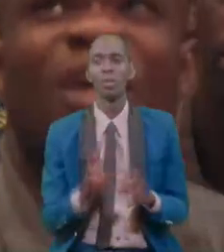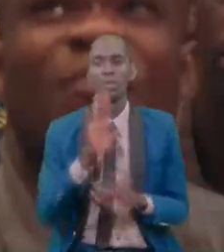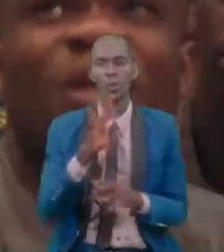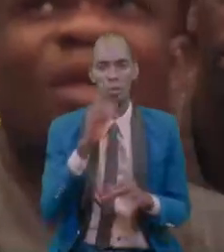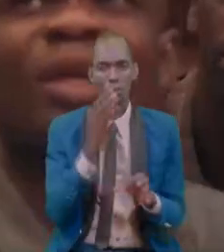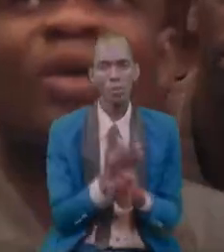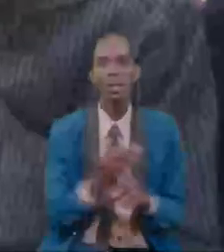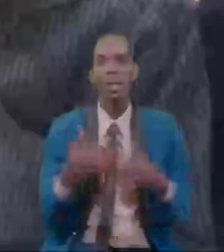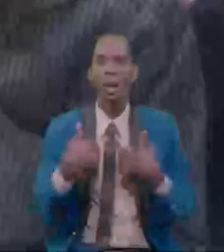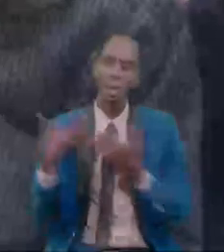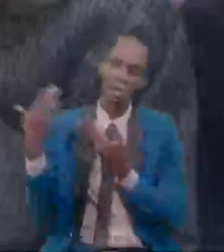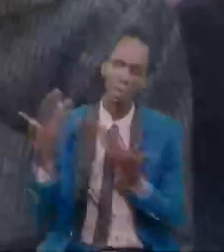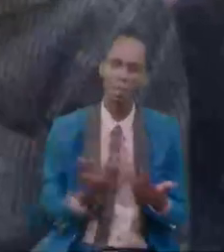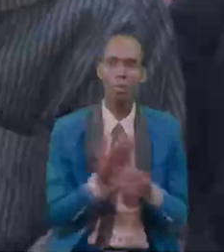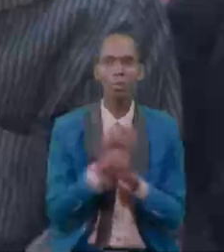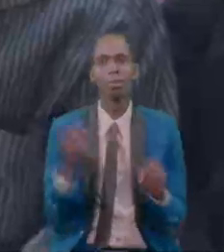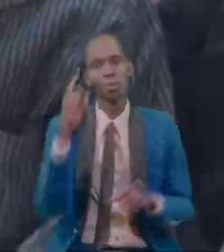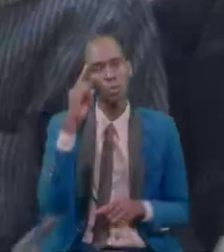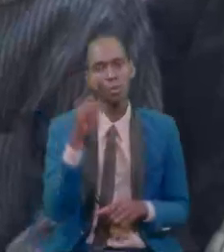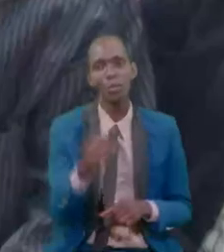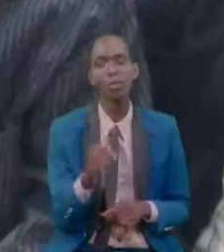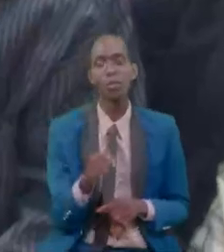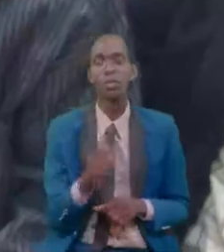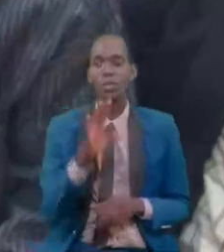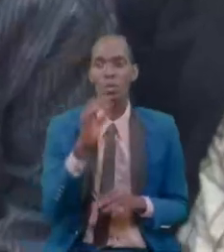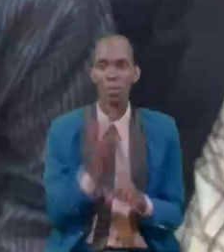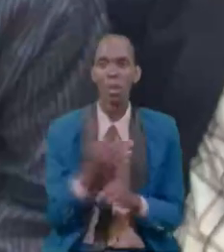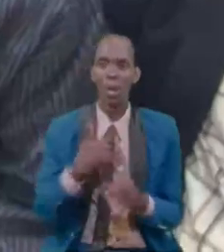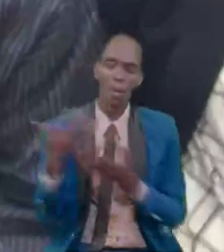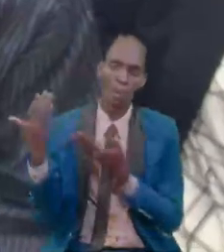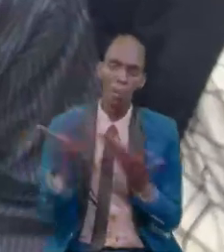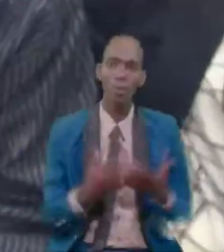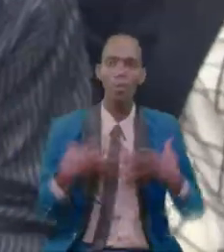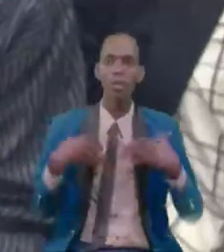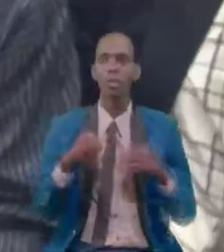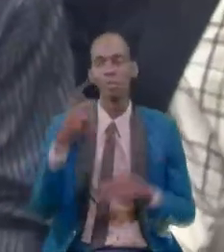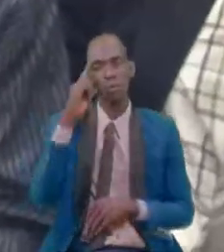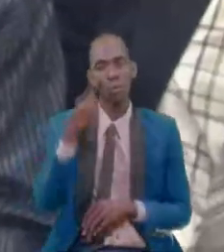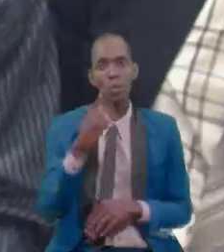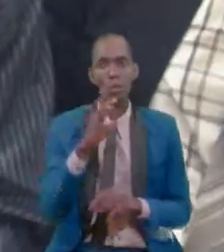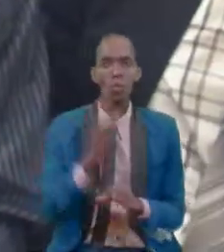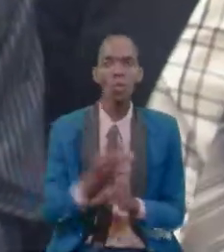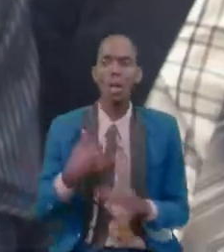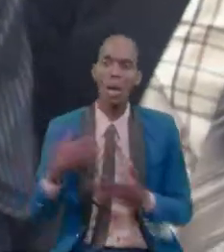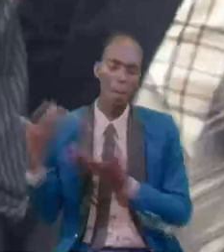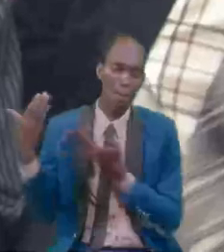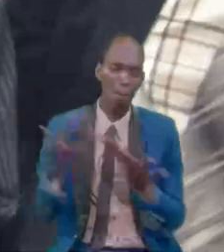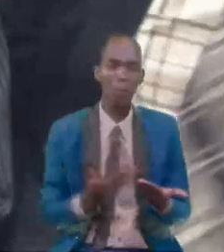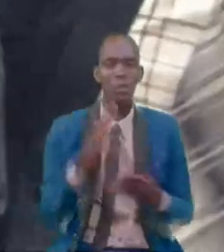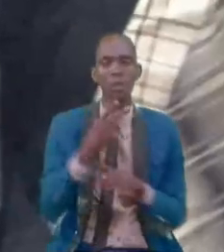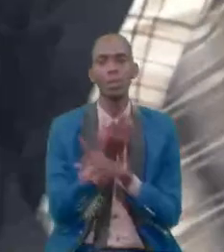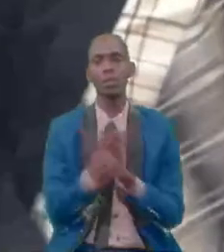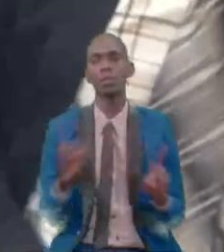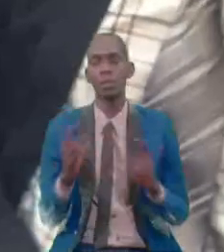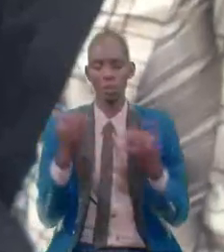foi t'a donné le salut. Ta foi t'a guéri. Ta foi t'a